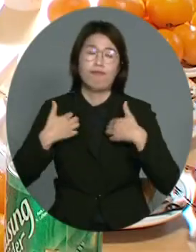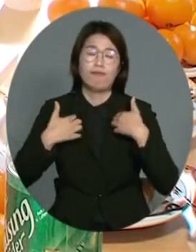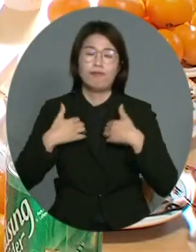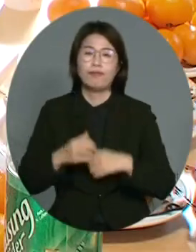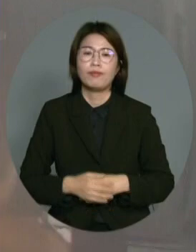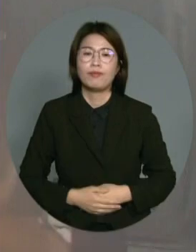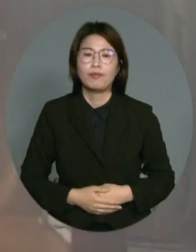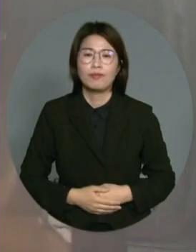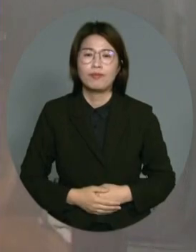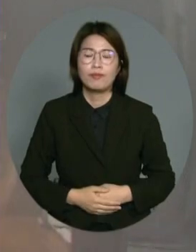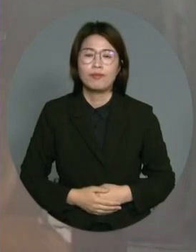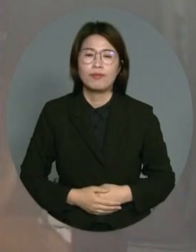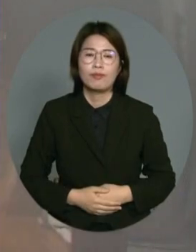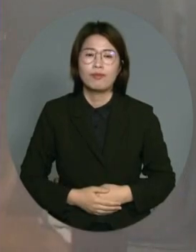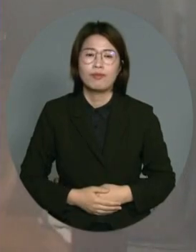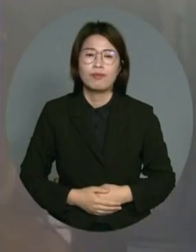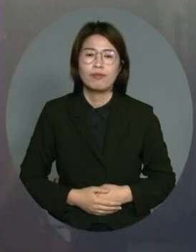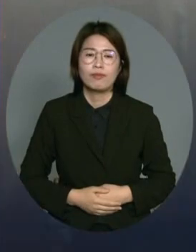나타냈습니다 일조를